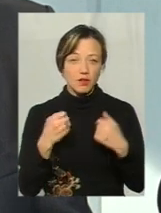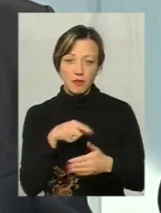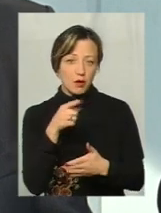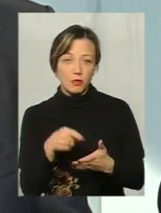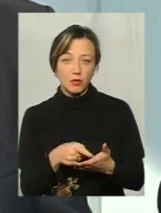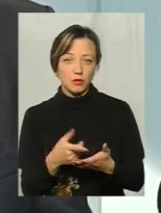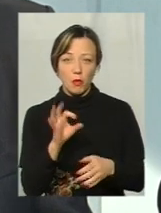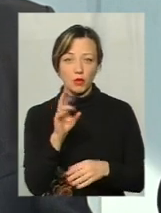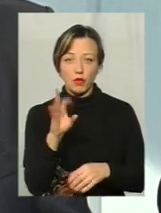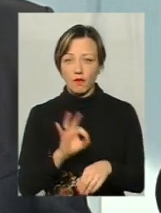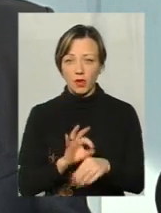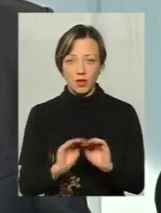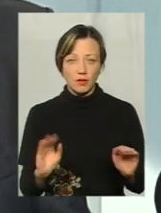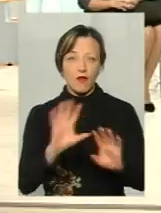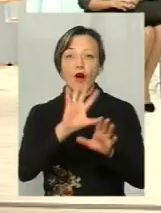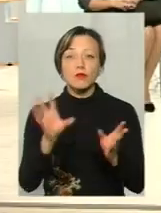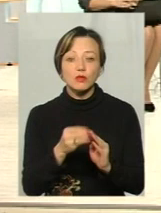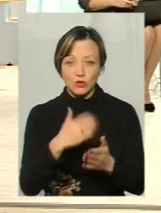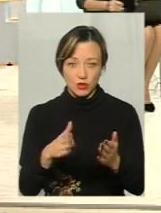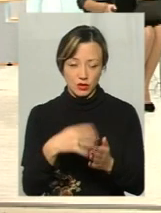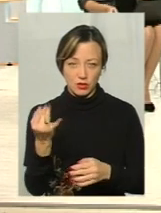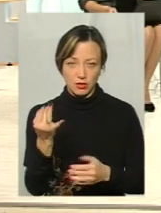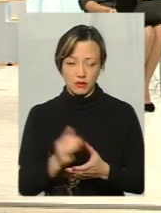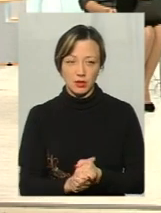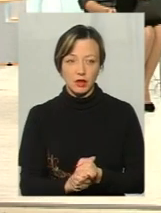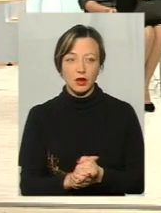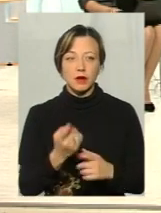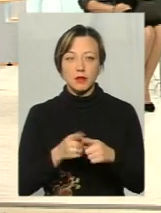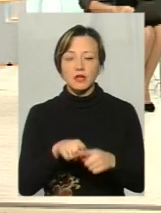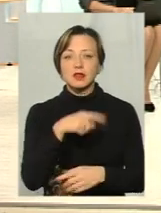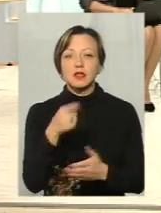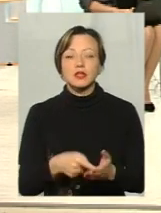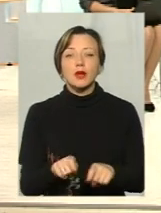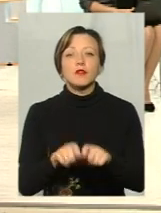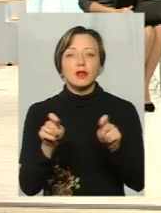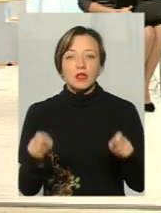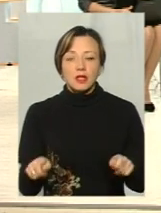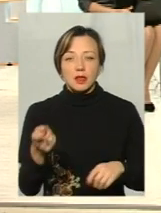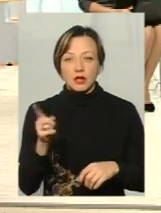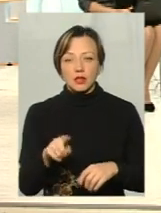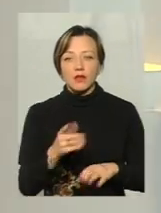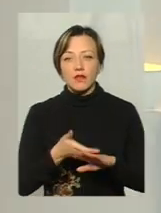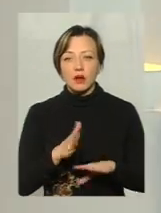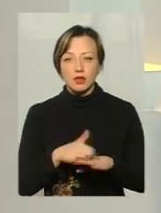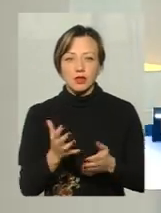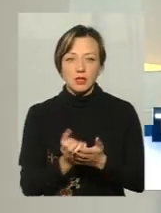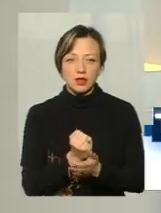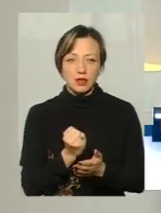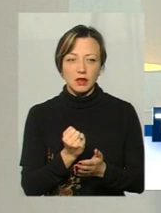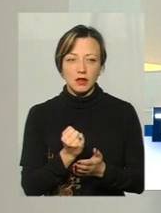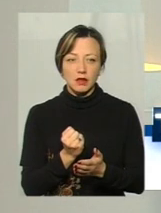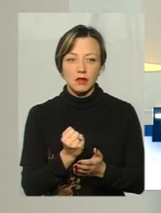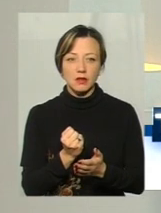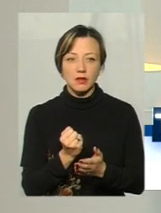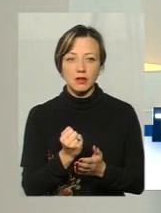питання онкохворих дітей їх взагалі не інтересувало. І це питання також і ми залишаємо відкрите, адже дуже важко знайти питання